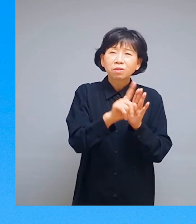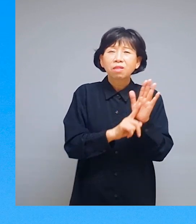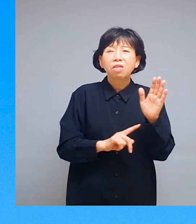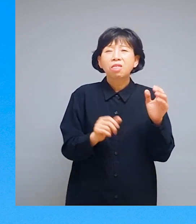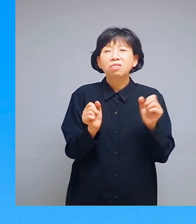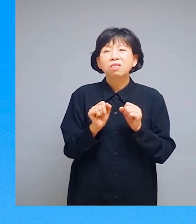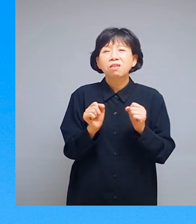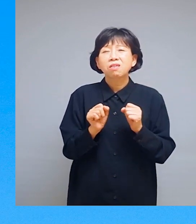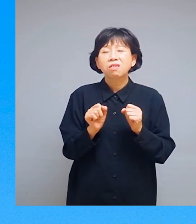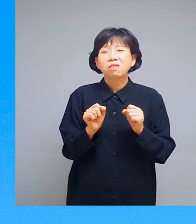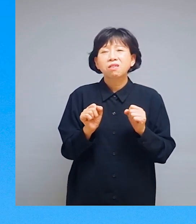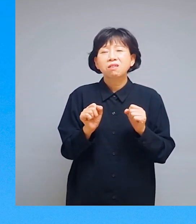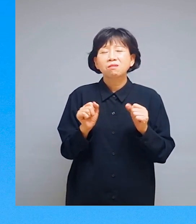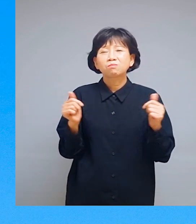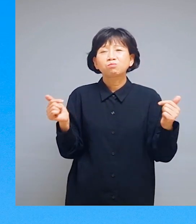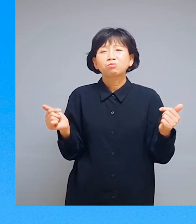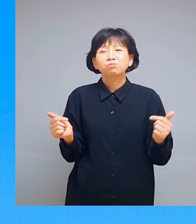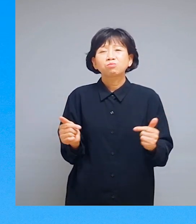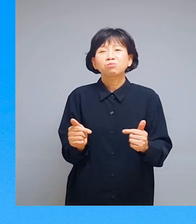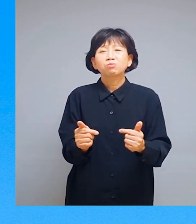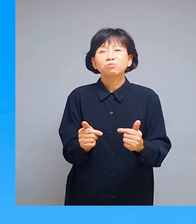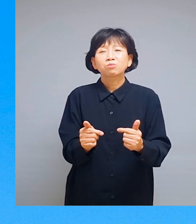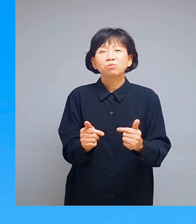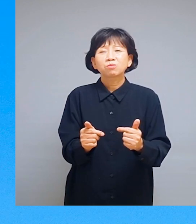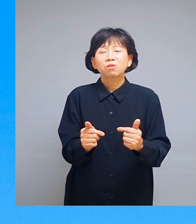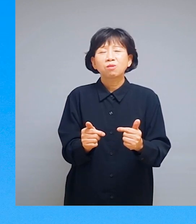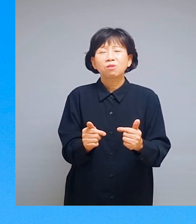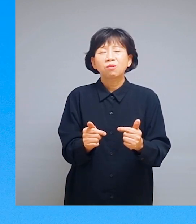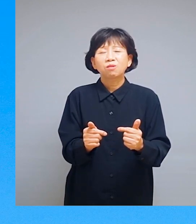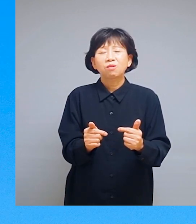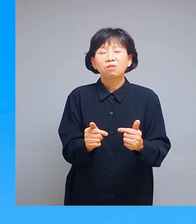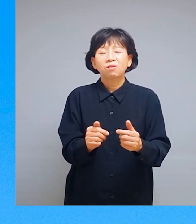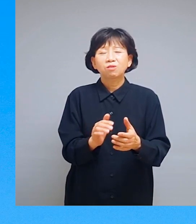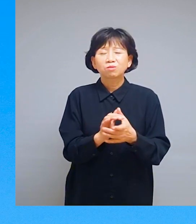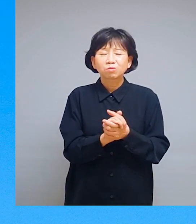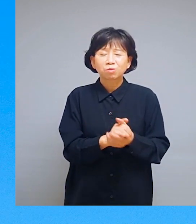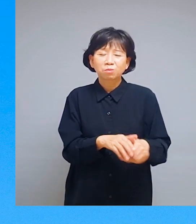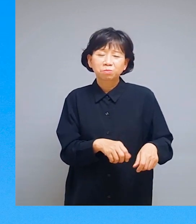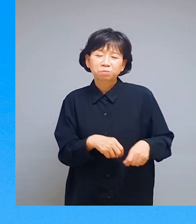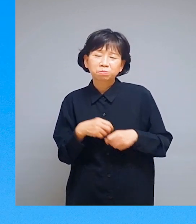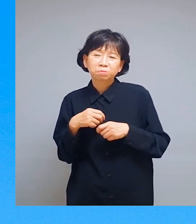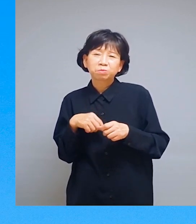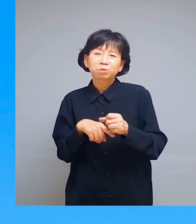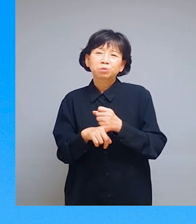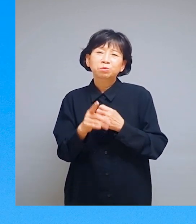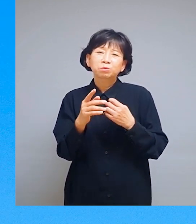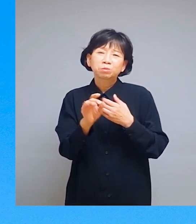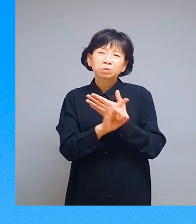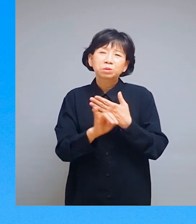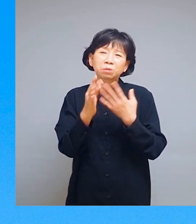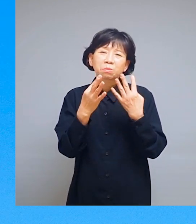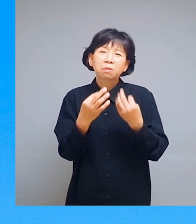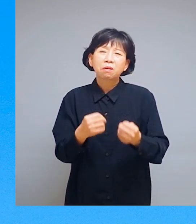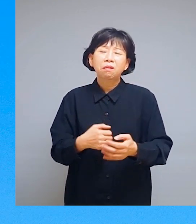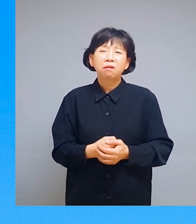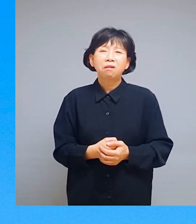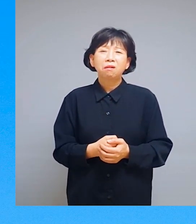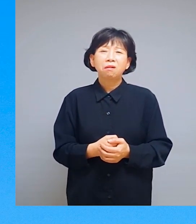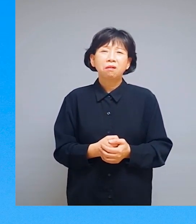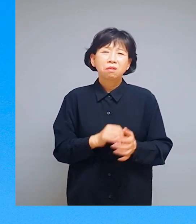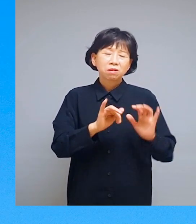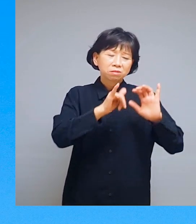이제는 기도 못할 이유들도 많아. 그렇죠? 세상이 막 정신없이